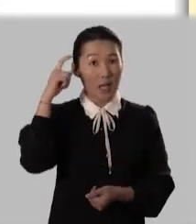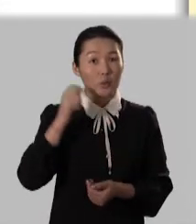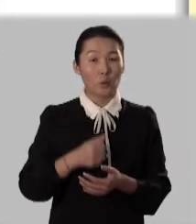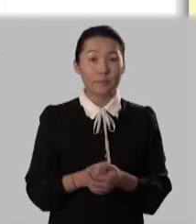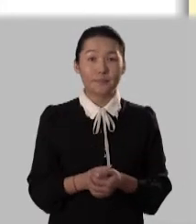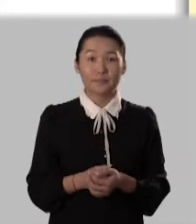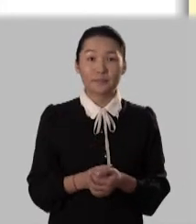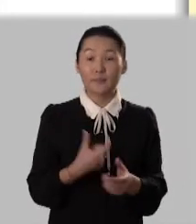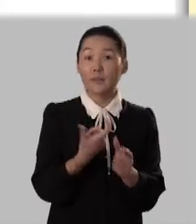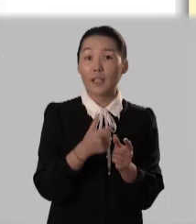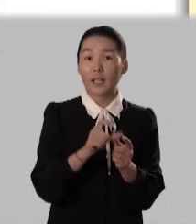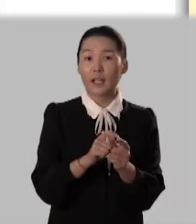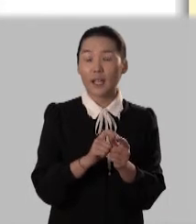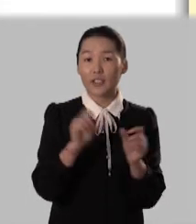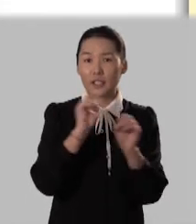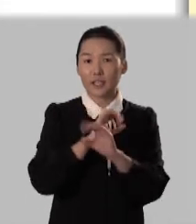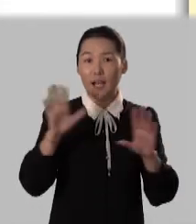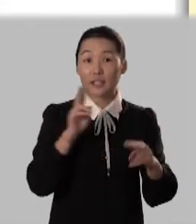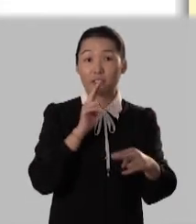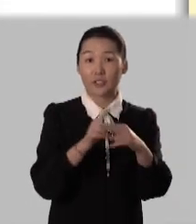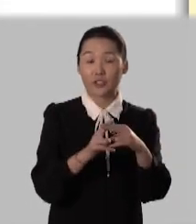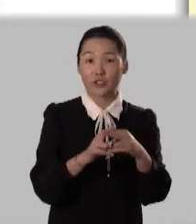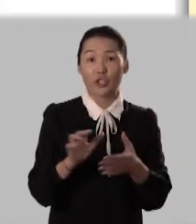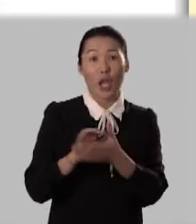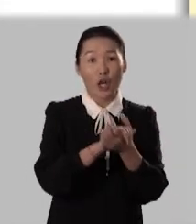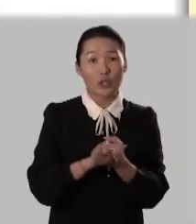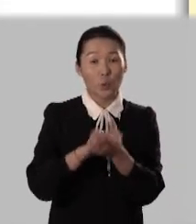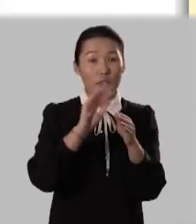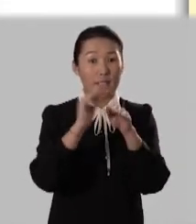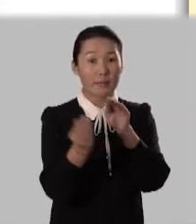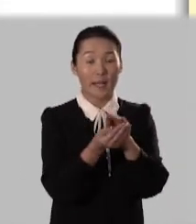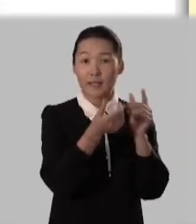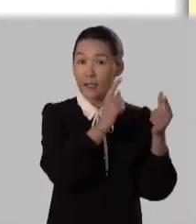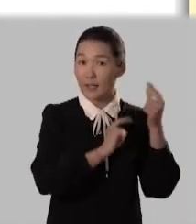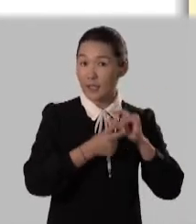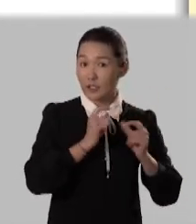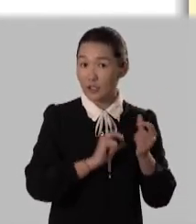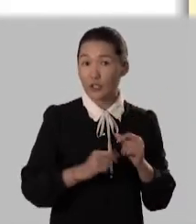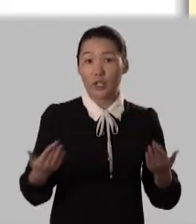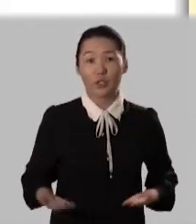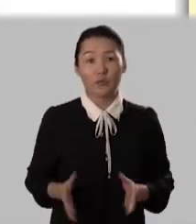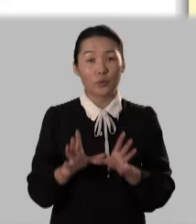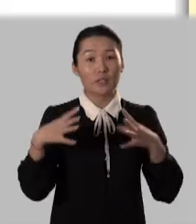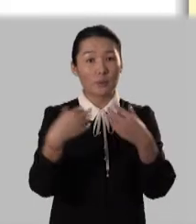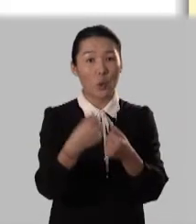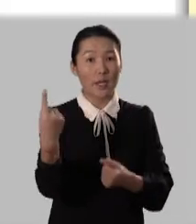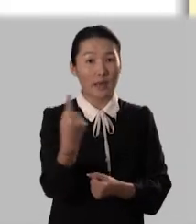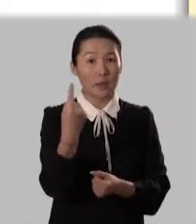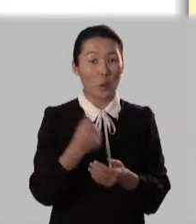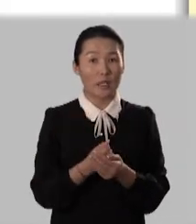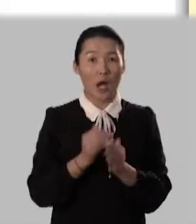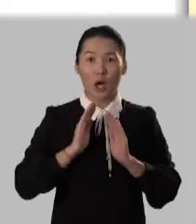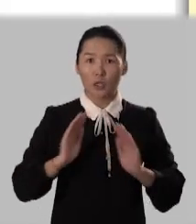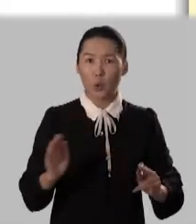эти яркие сестрички дружно спрятали косички и живут семьей одной только